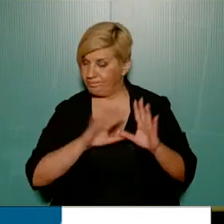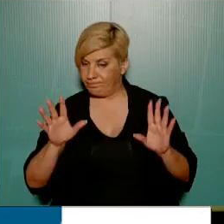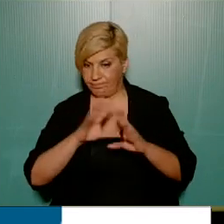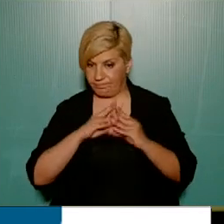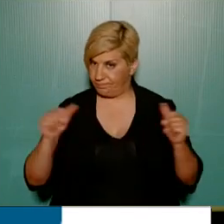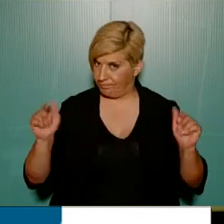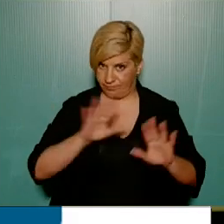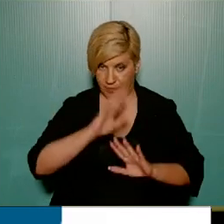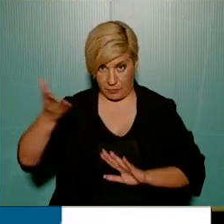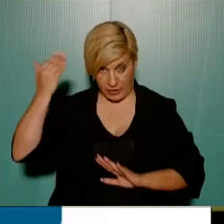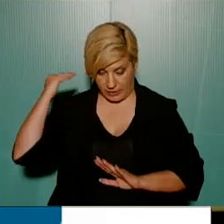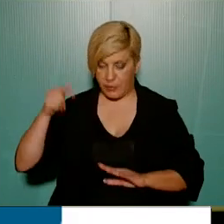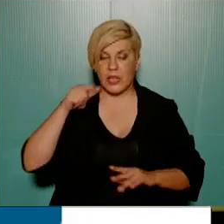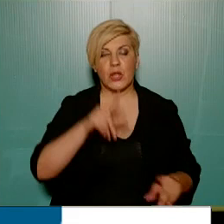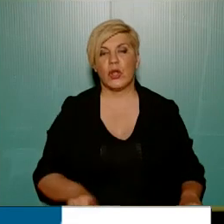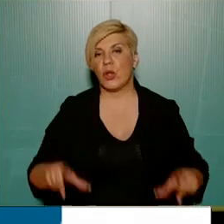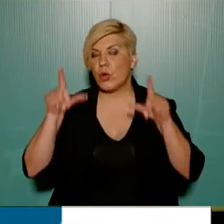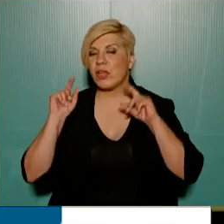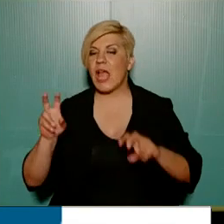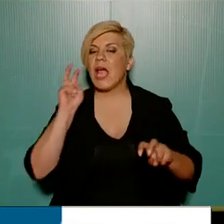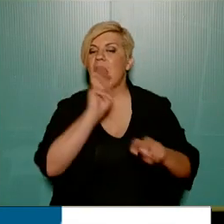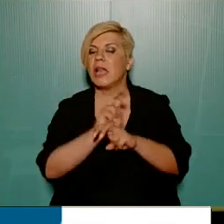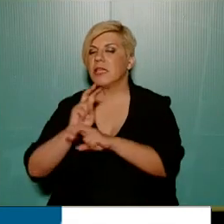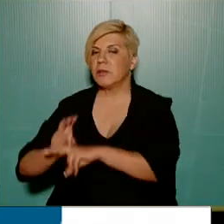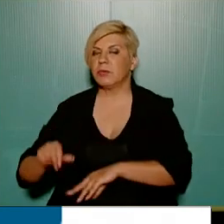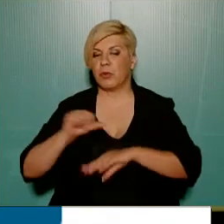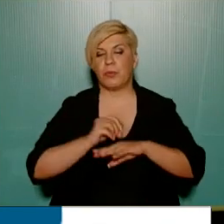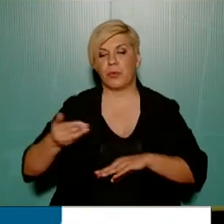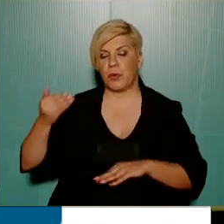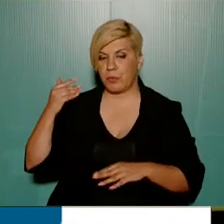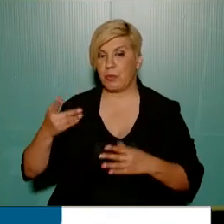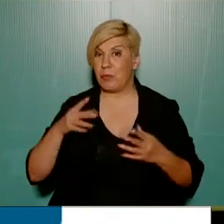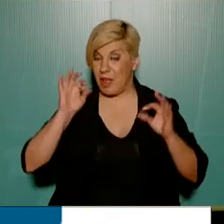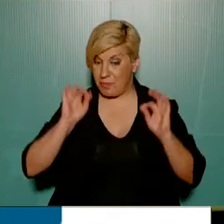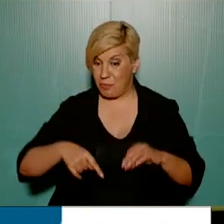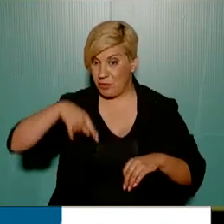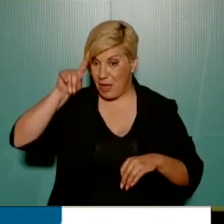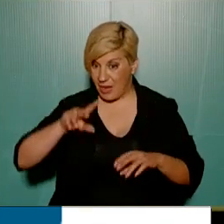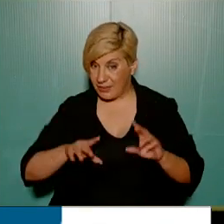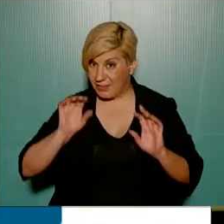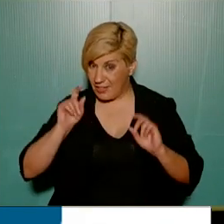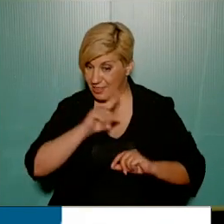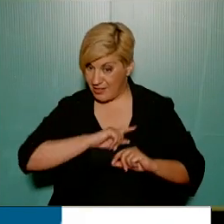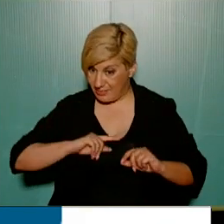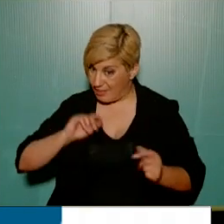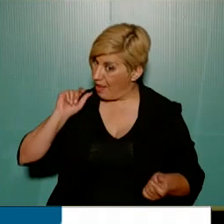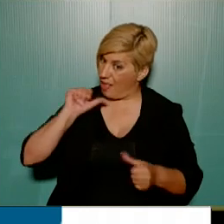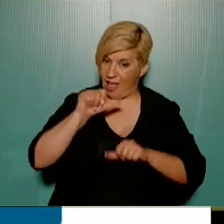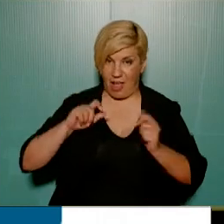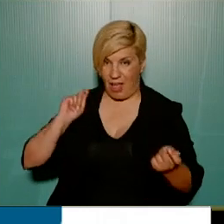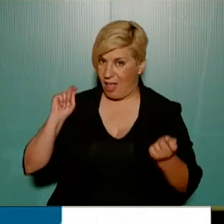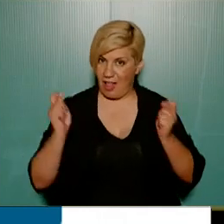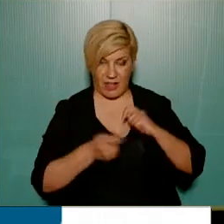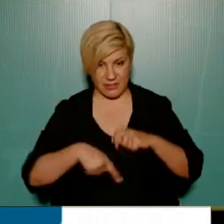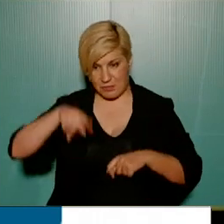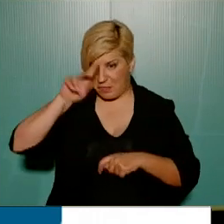τύχη της. Η εικόνα αυτή της εγκατάλειψης της πόλης από τις πρώτες και όλες ημέρες της διοίκησης αναστράφηκε και αλλάζει